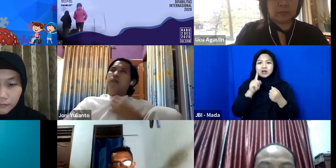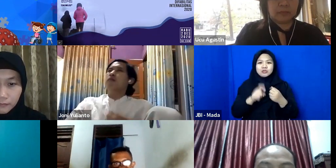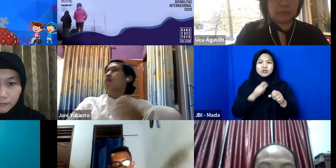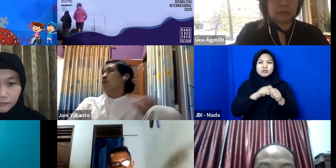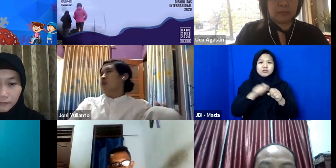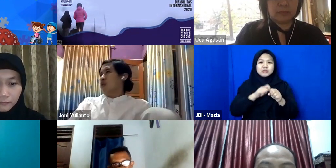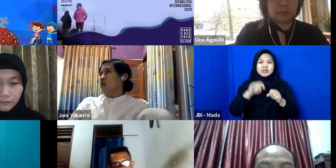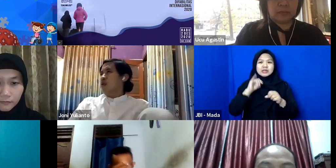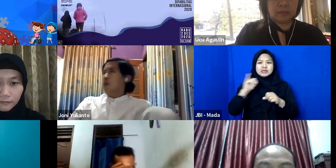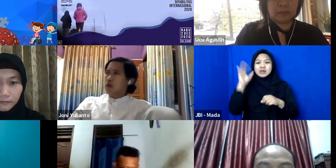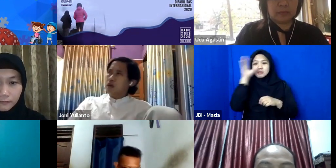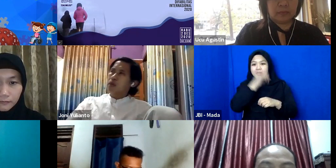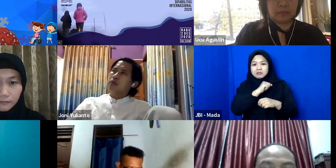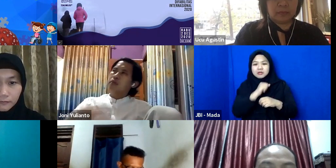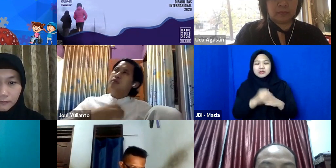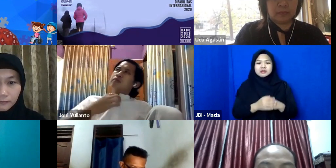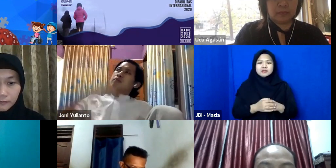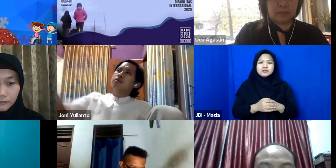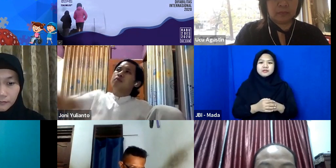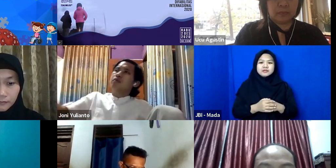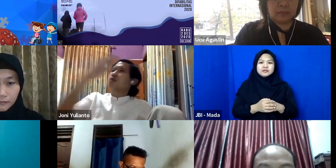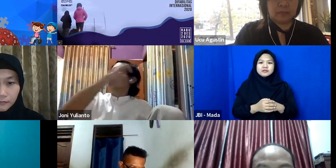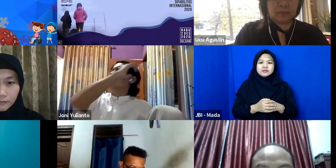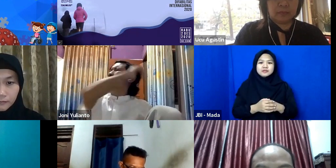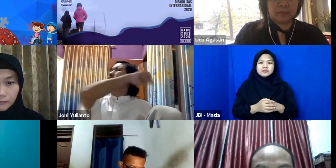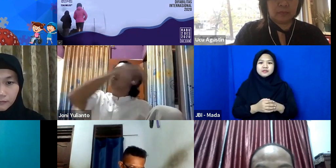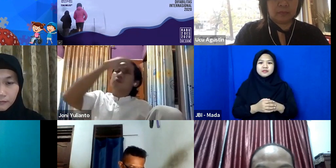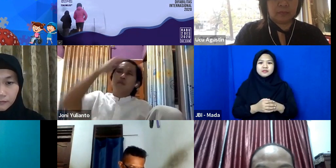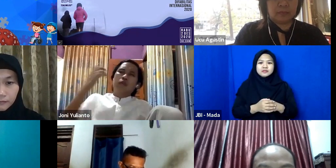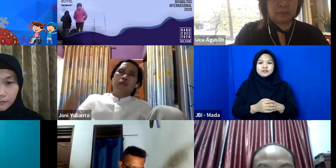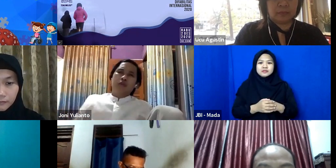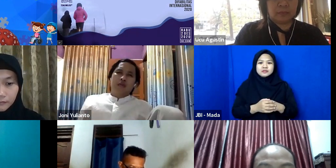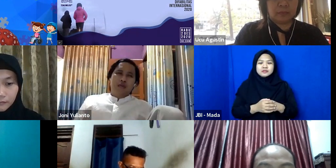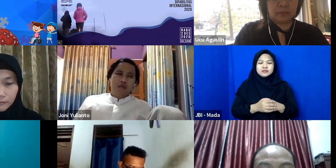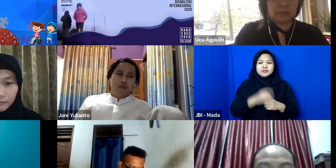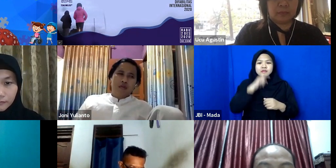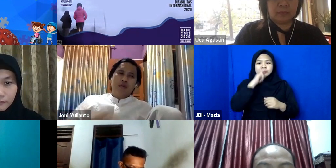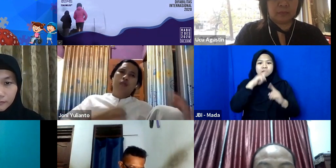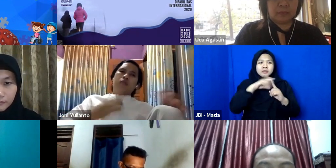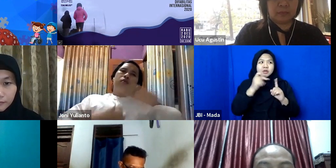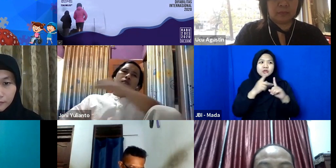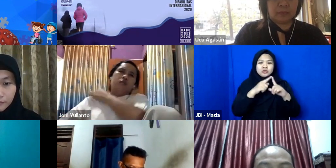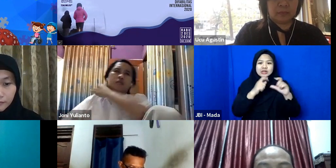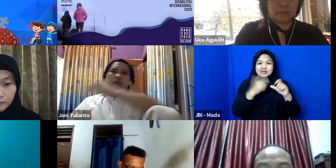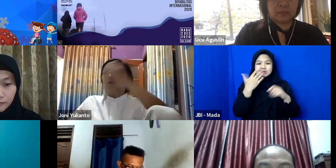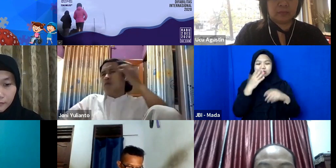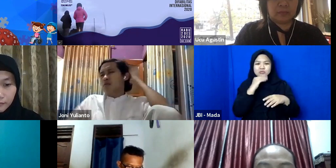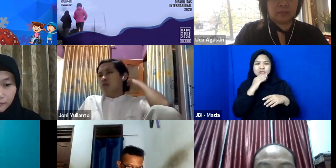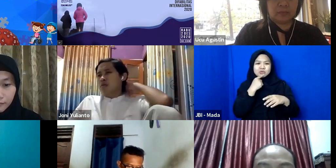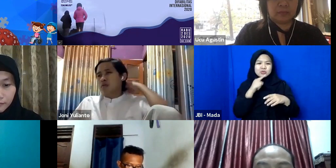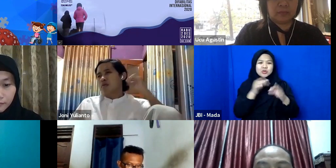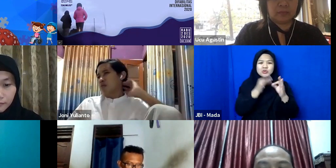membenahi kesalahpahaman dan Mas terbang thol'atihi banyak solusi teknis